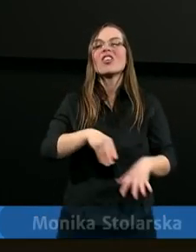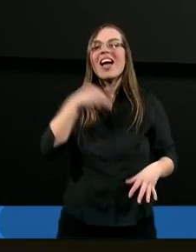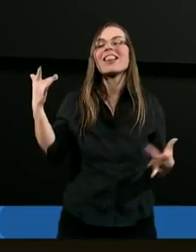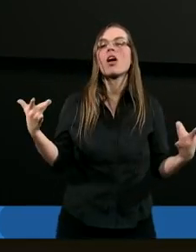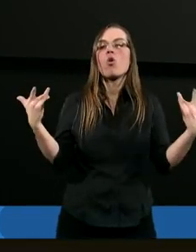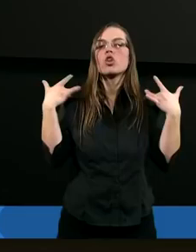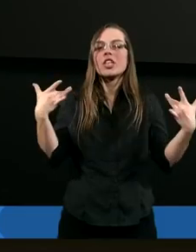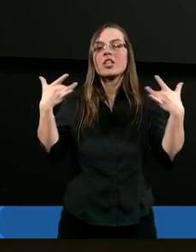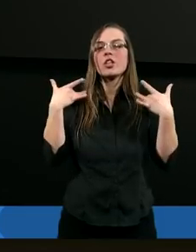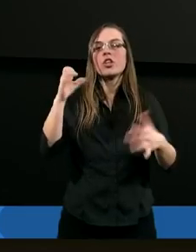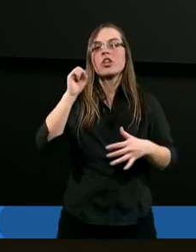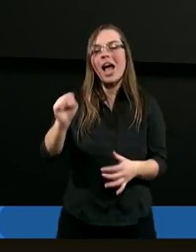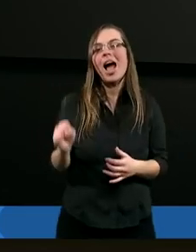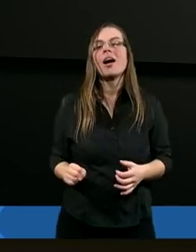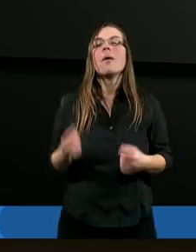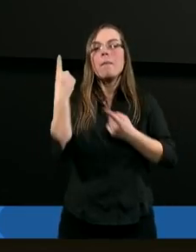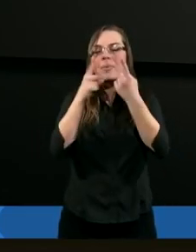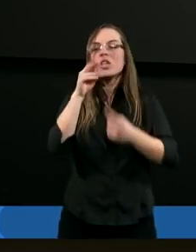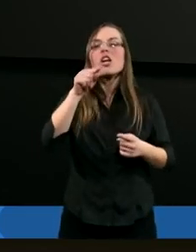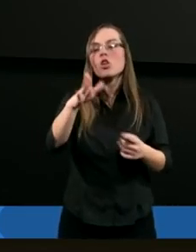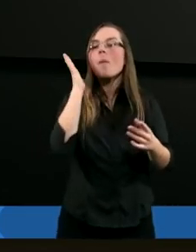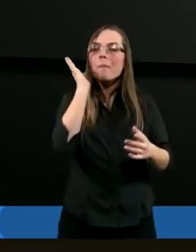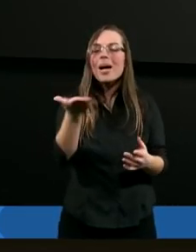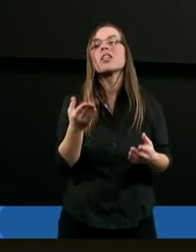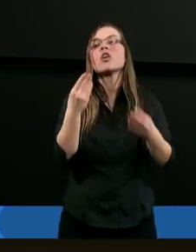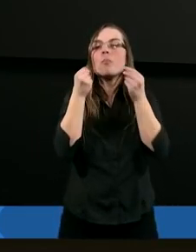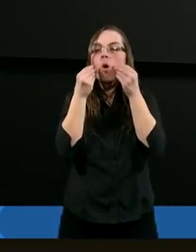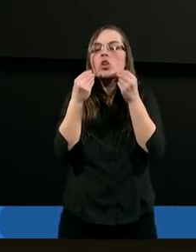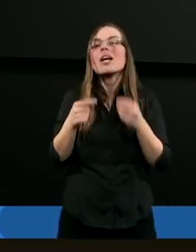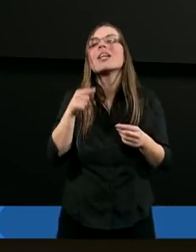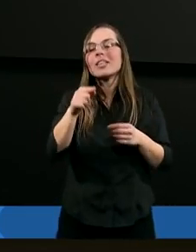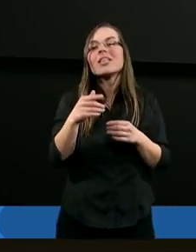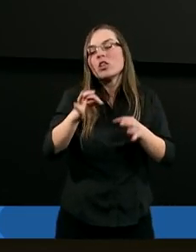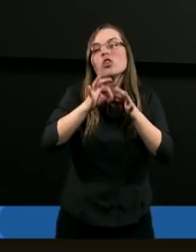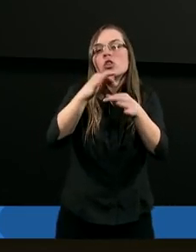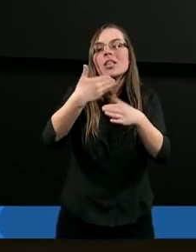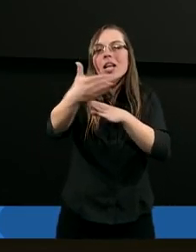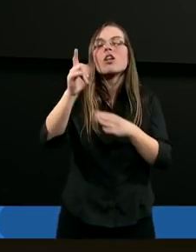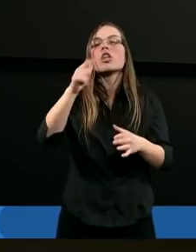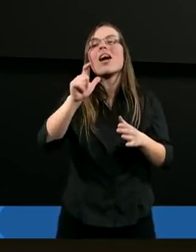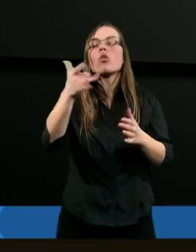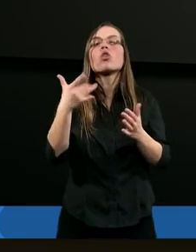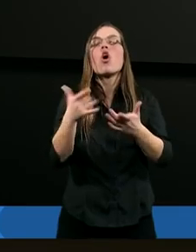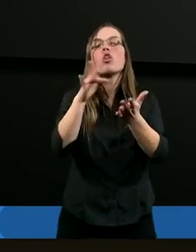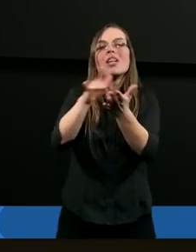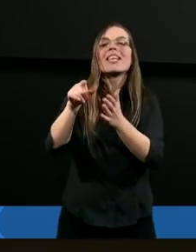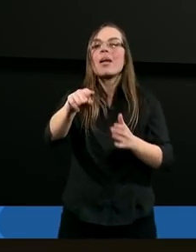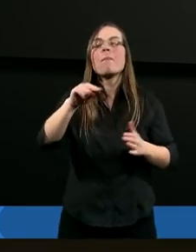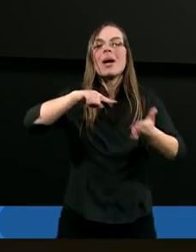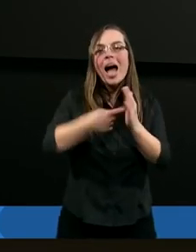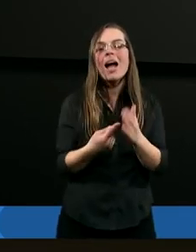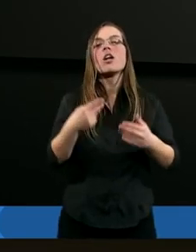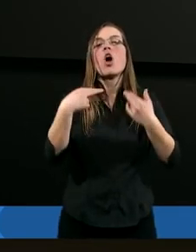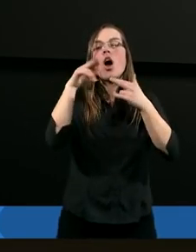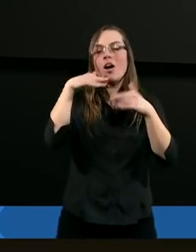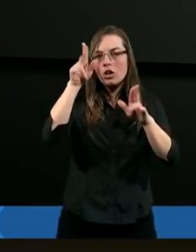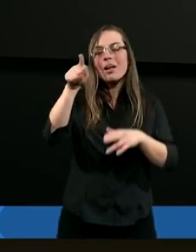świętego życia. Myślę, że będzie to poszerzenie tego, czego dotknęliśmy tym razem.